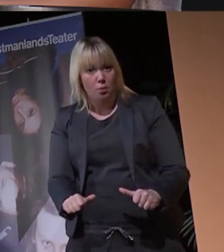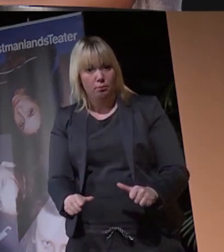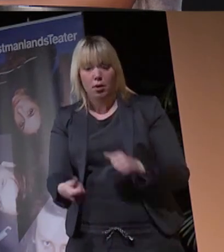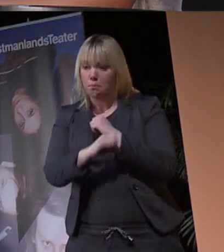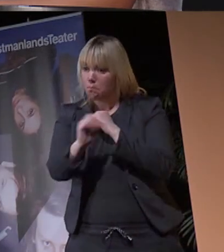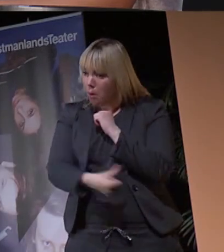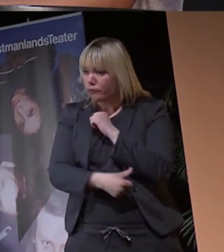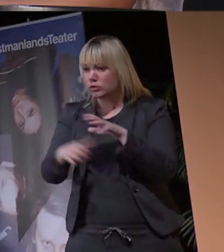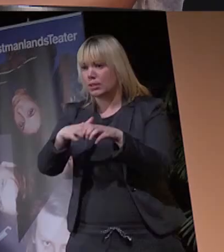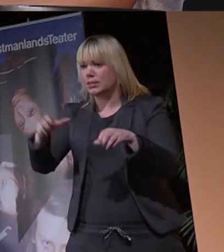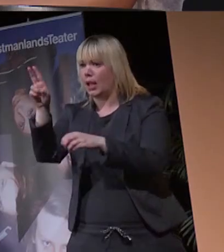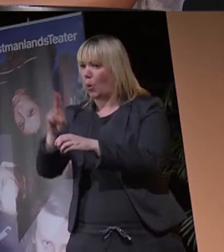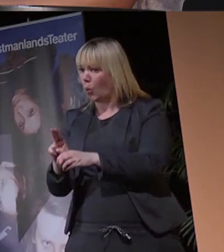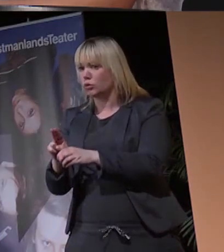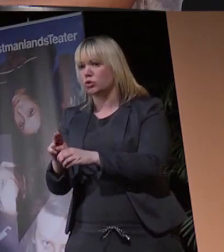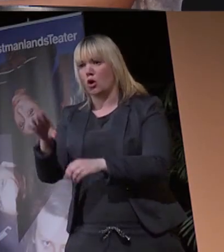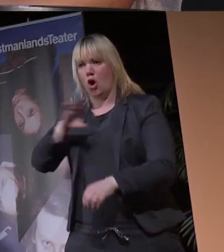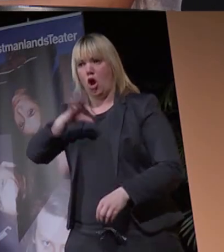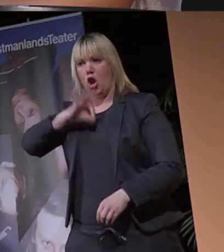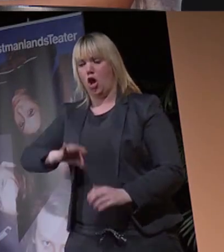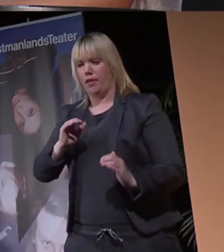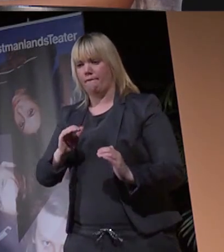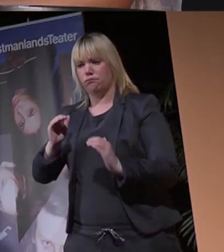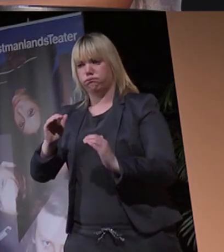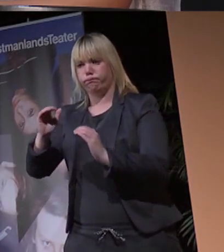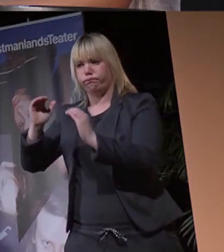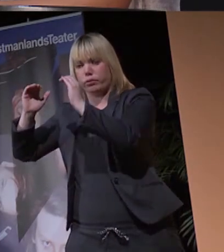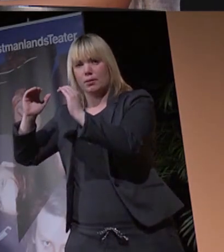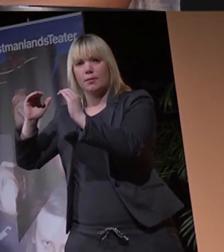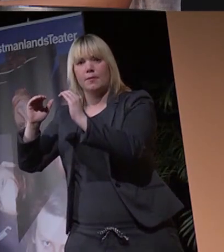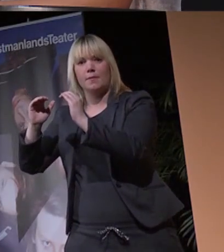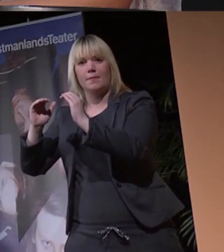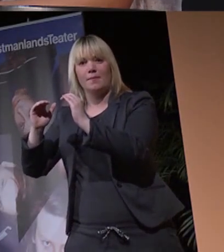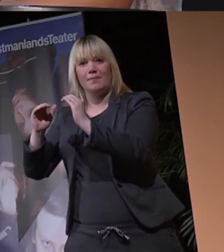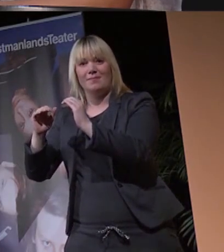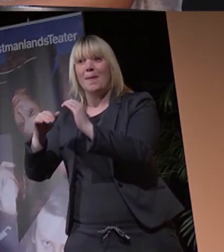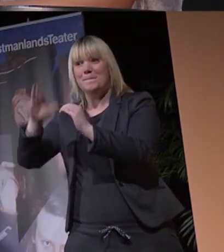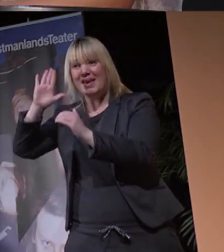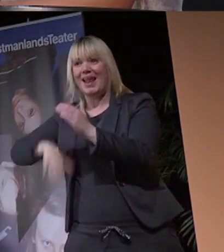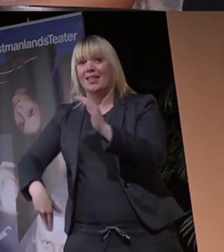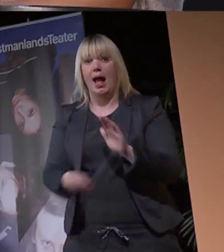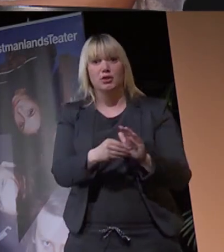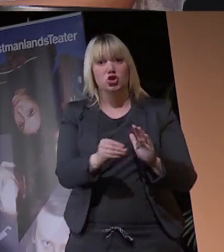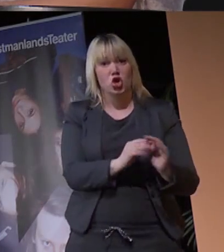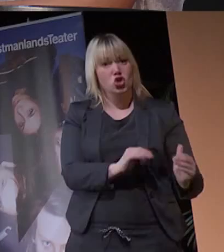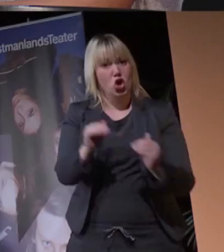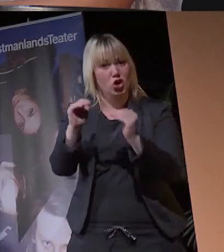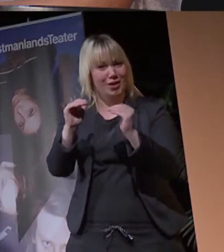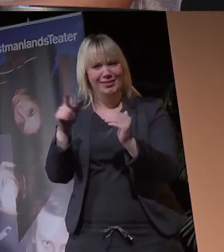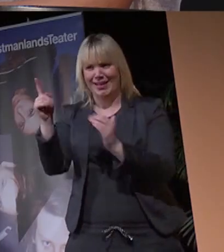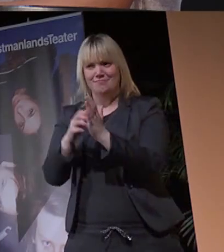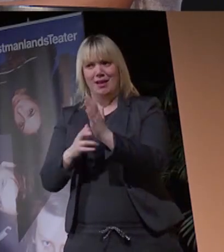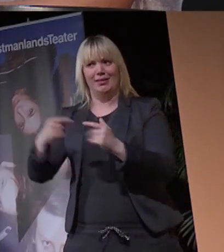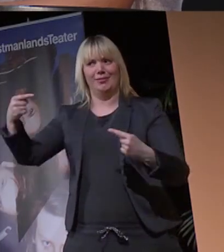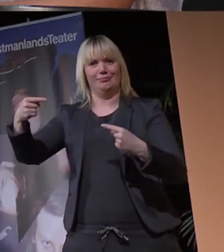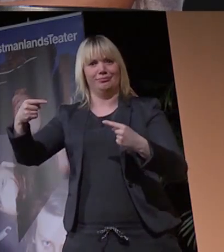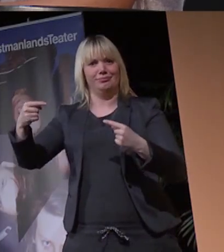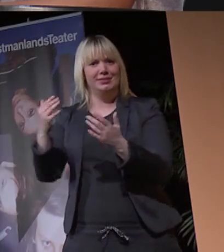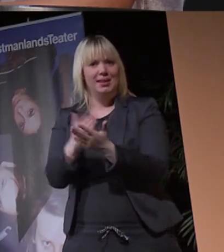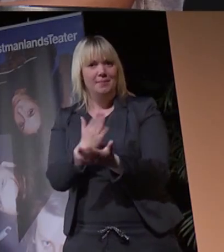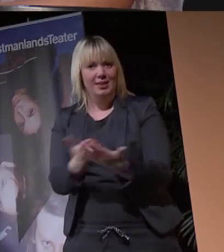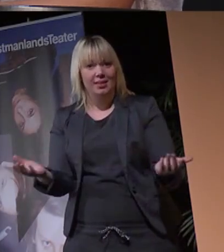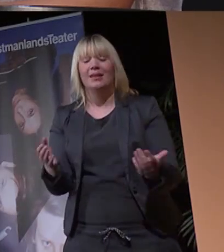professionell scenkonst som verkligen har löneökningar som ligger långt över vad vi får anslagsökningar för? Det är som en matematik som inte går ihop, och ännu mindre